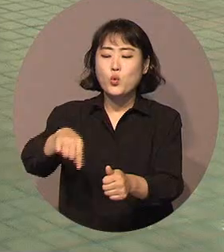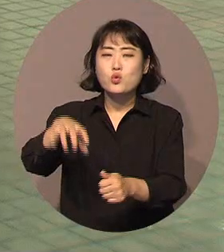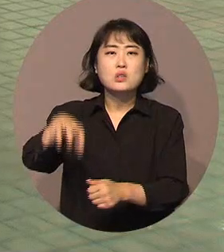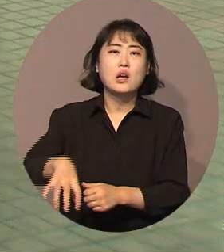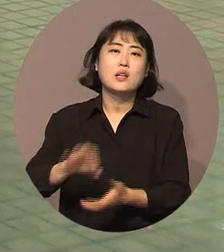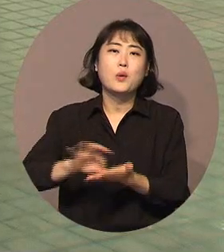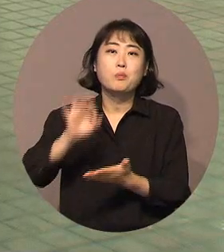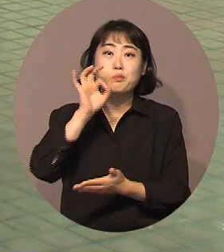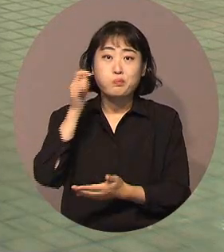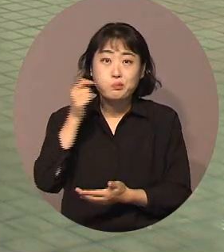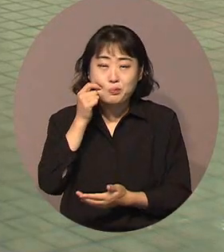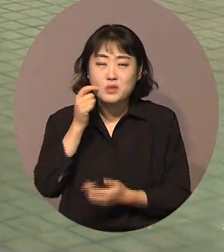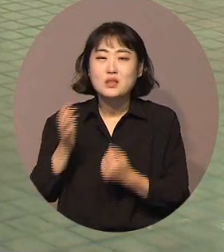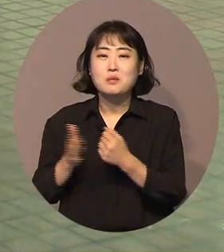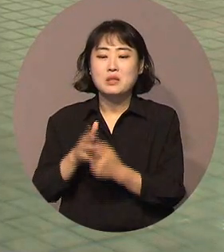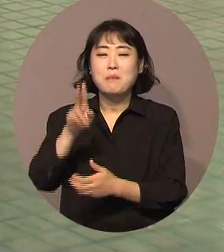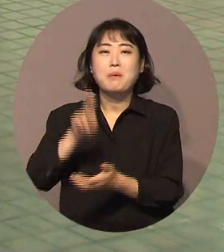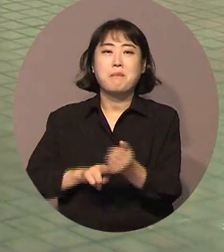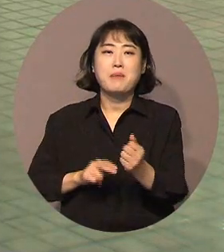어렵자 매각을 추진해 왔습니다